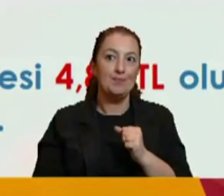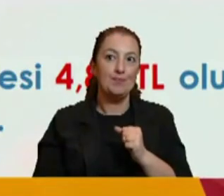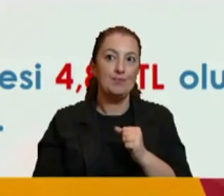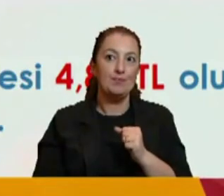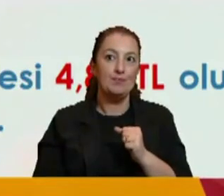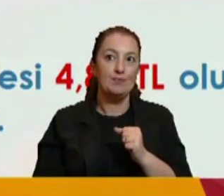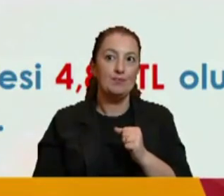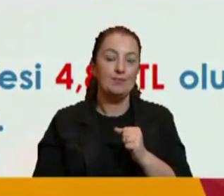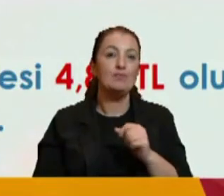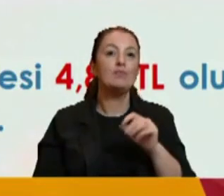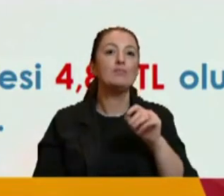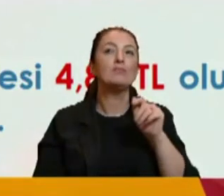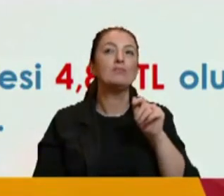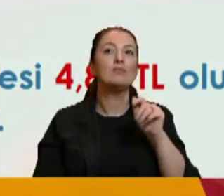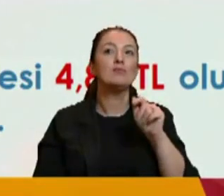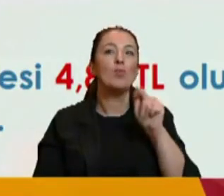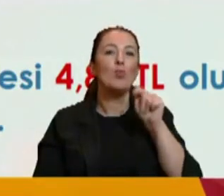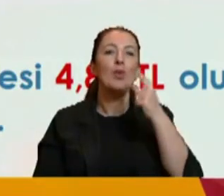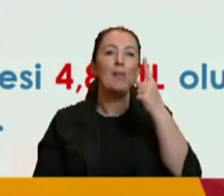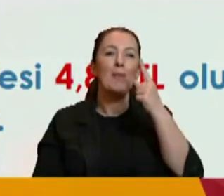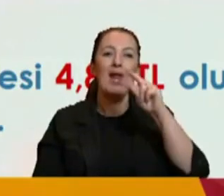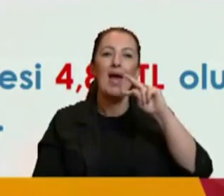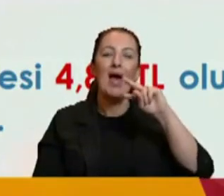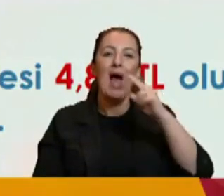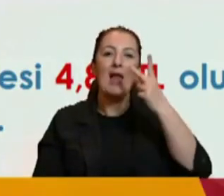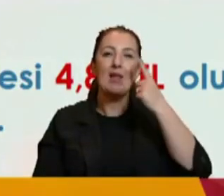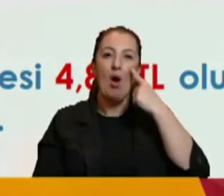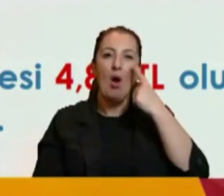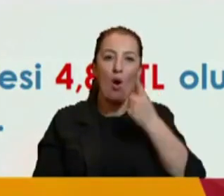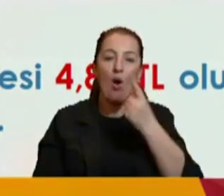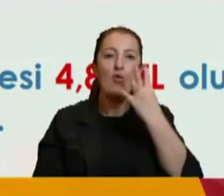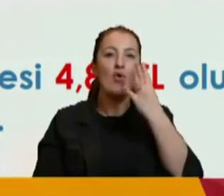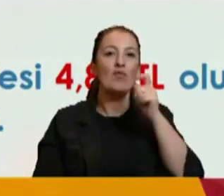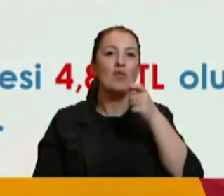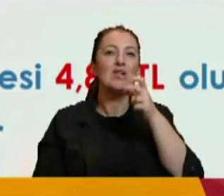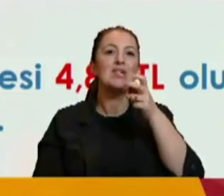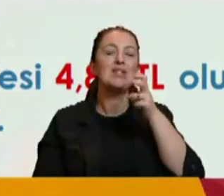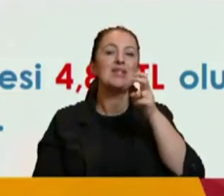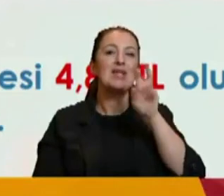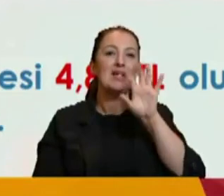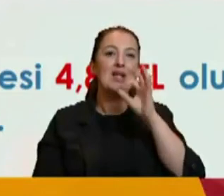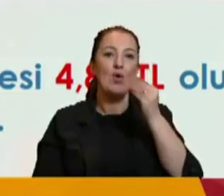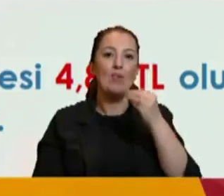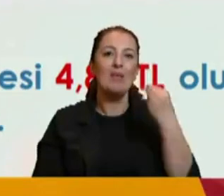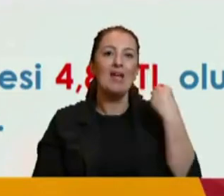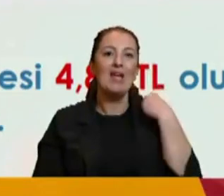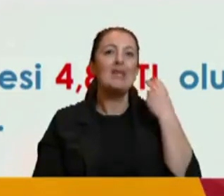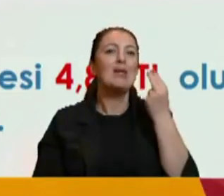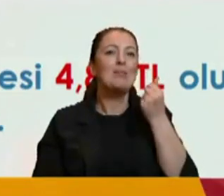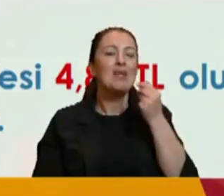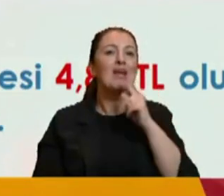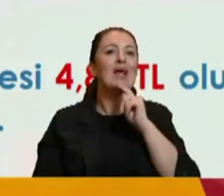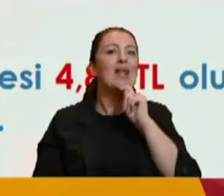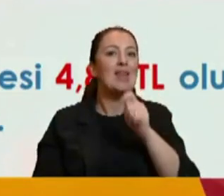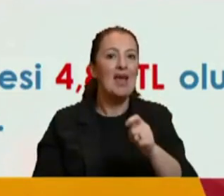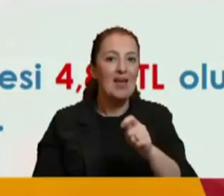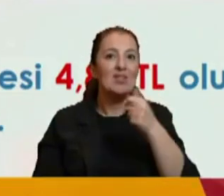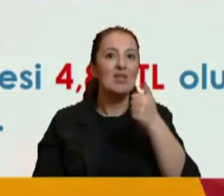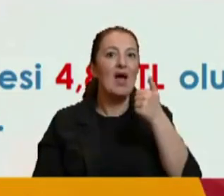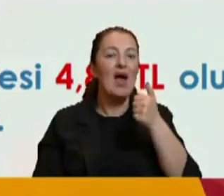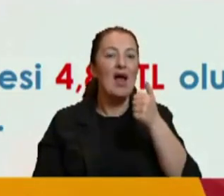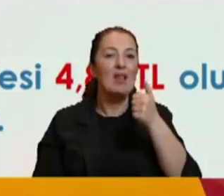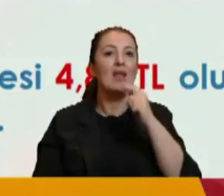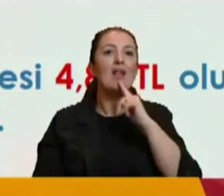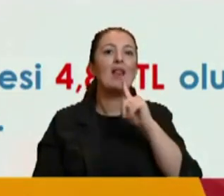halihazırda konut bir kademe tarifesi 4 81 TL olup yeni birim fiyat teklifimiz 6